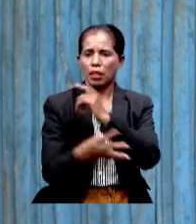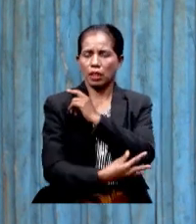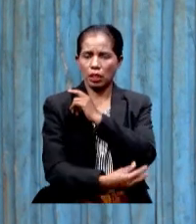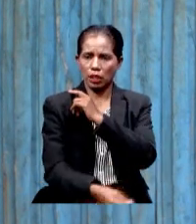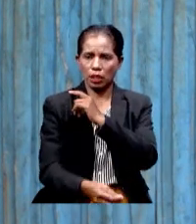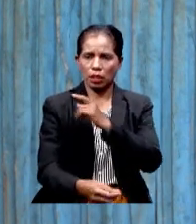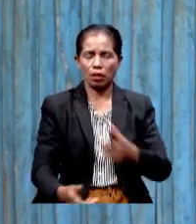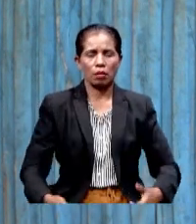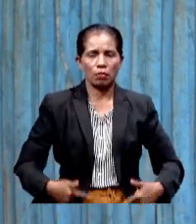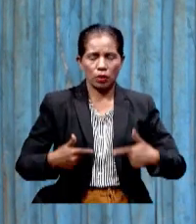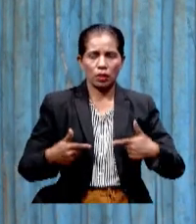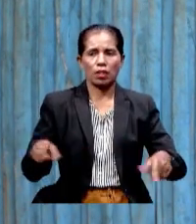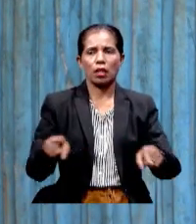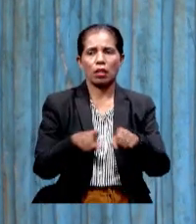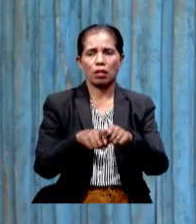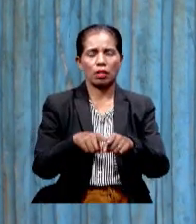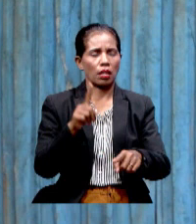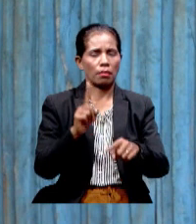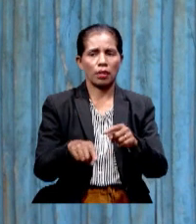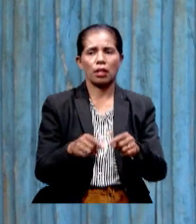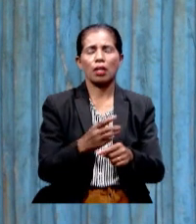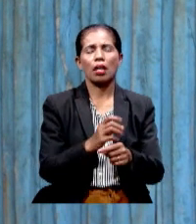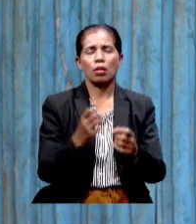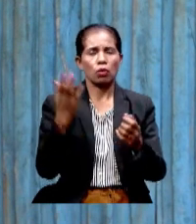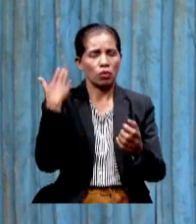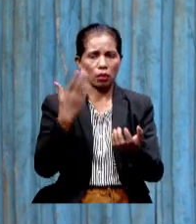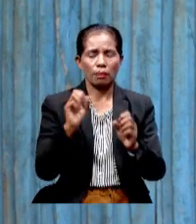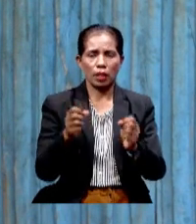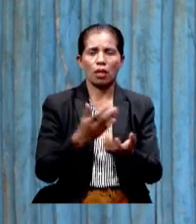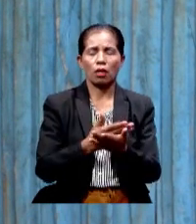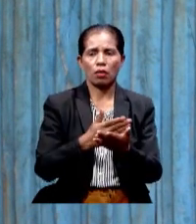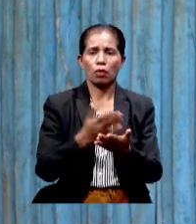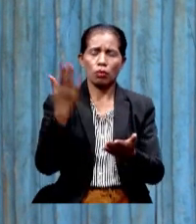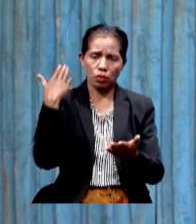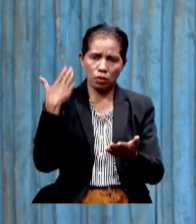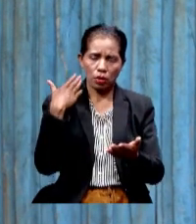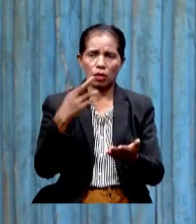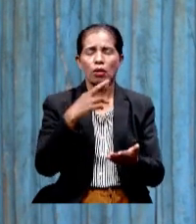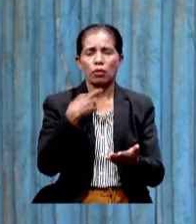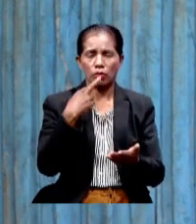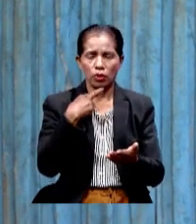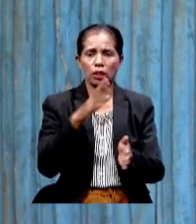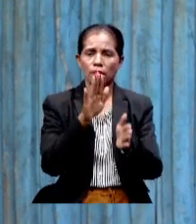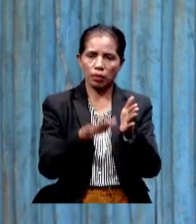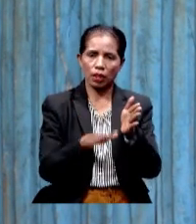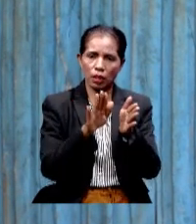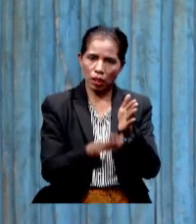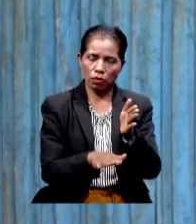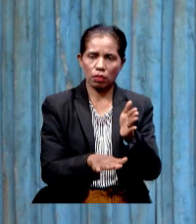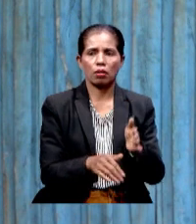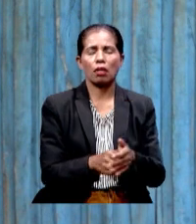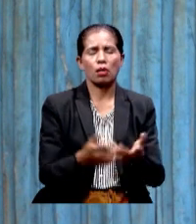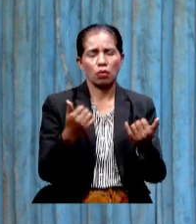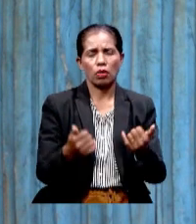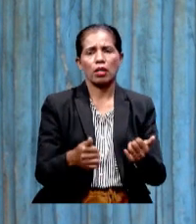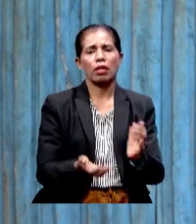muris ansa ami sirane bele ho bele sosa agora kuluk ne kan fulin tumhela agora ni boleh saya